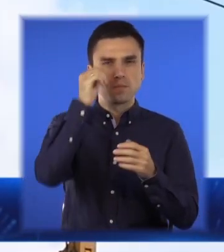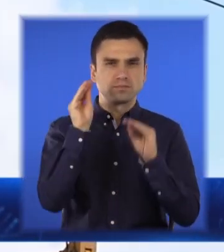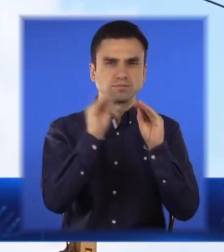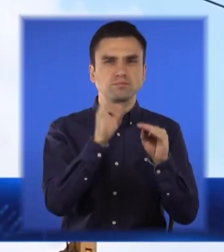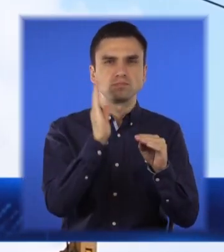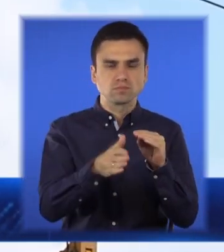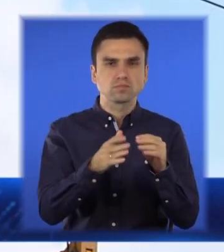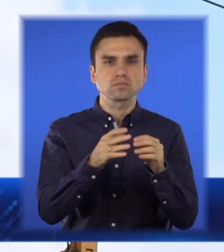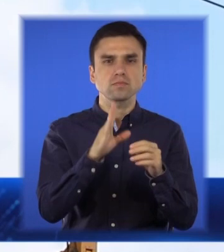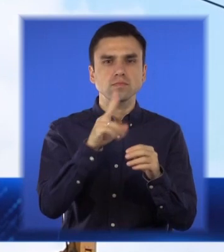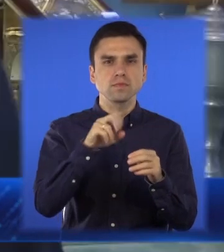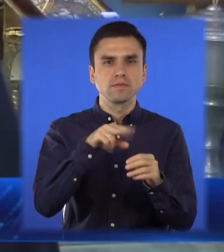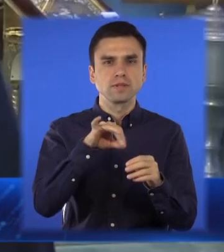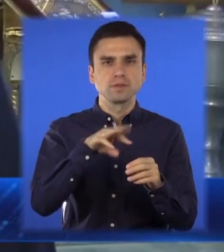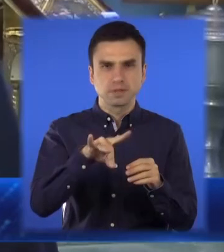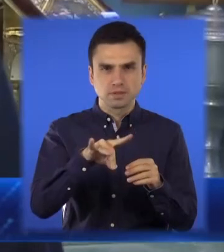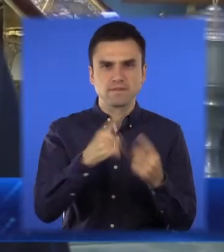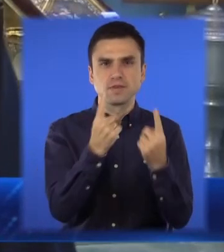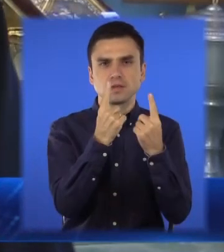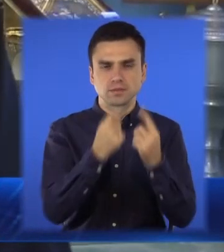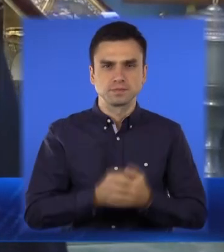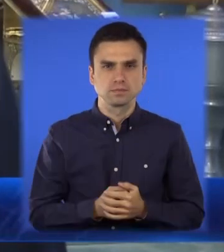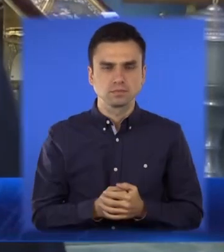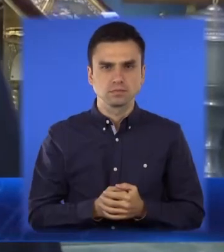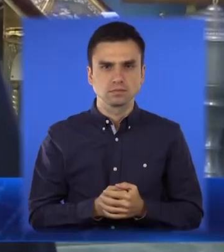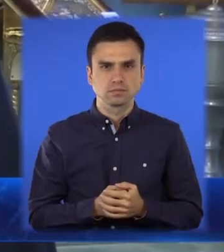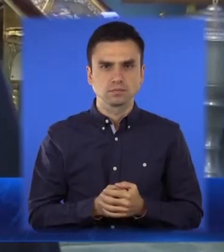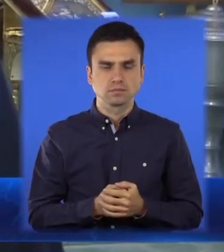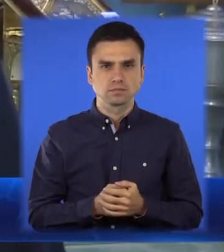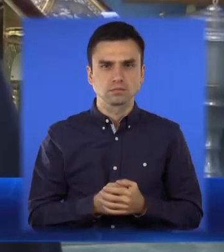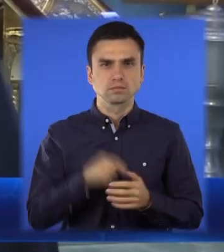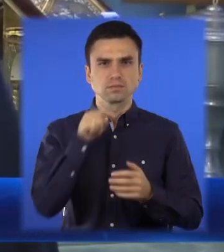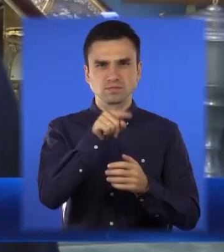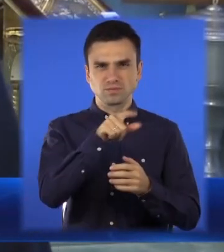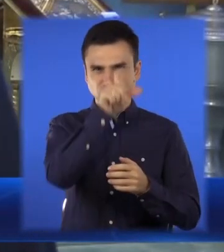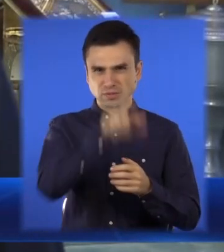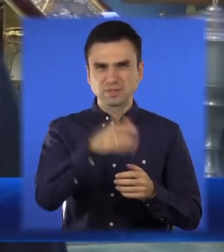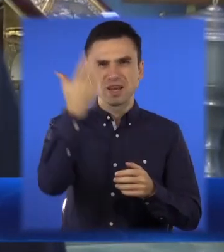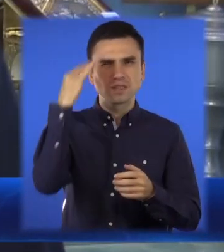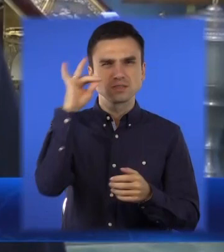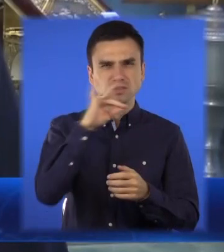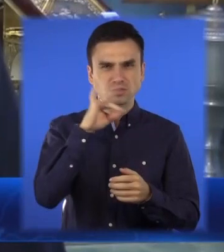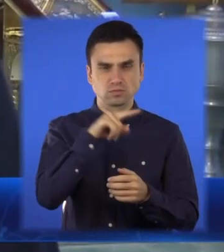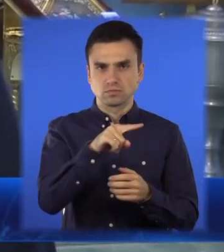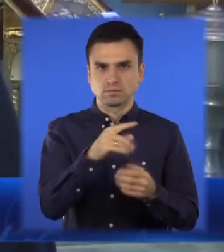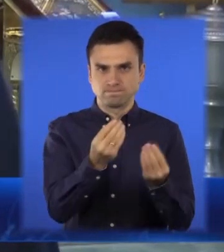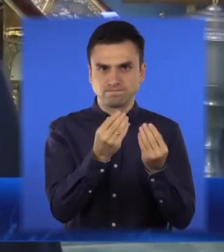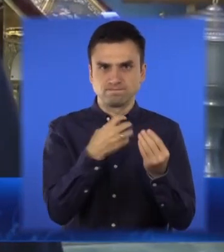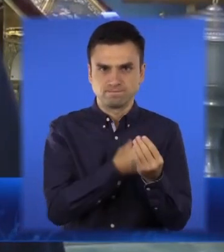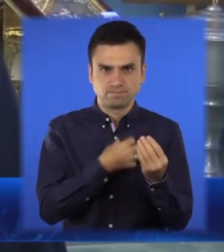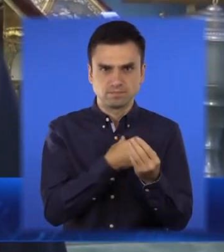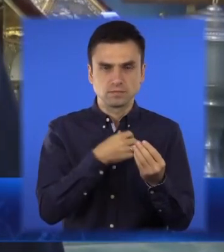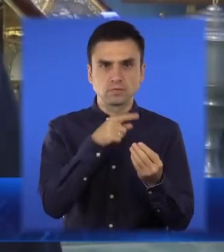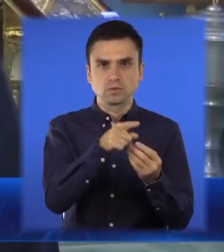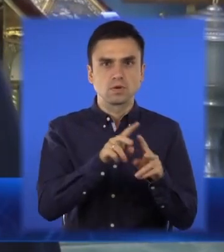монумента Володимира Великого. Ми не можемо недооцінити велику роль нашого святого